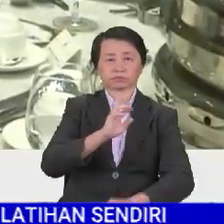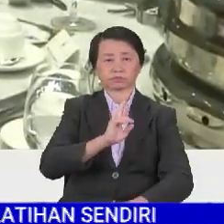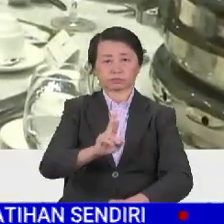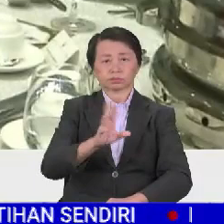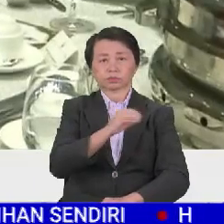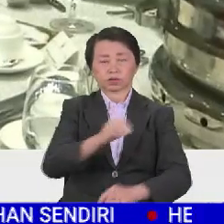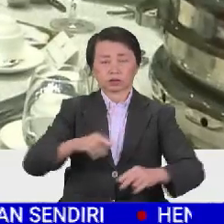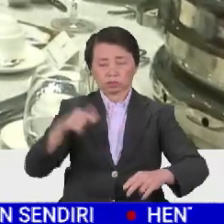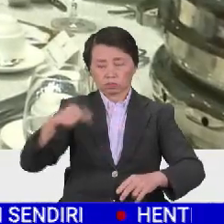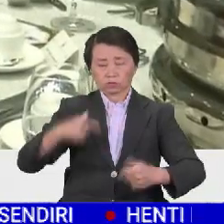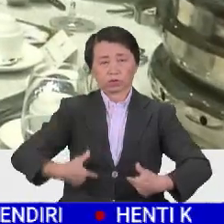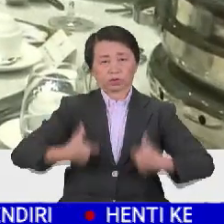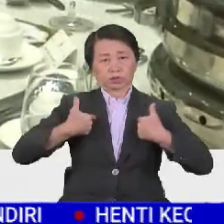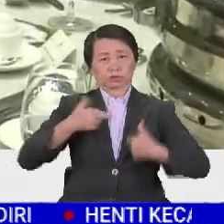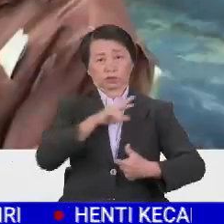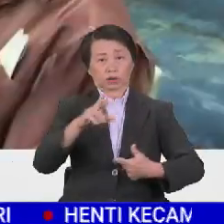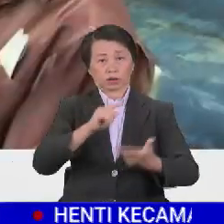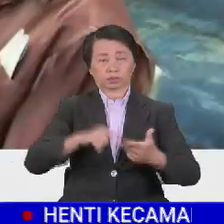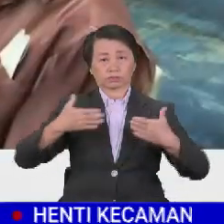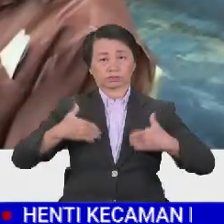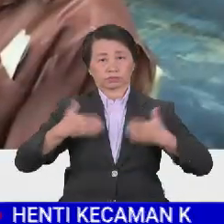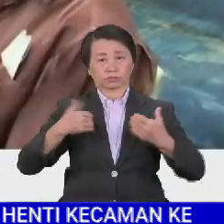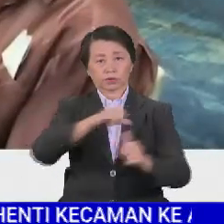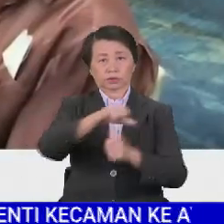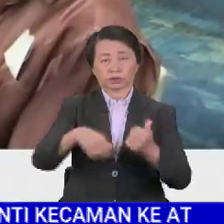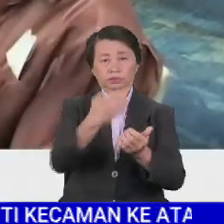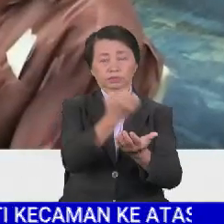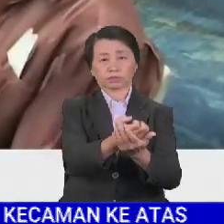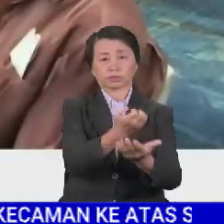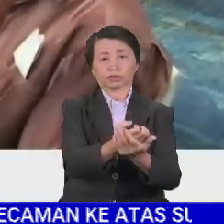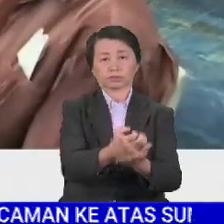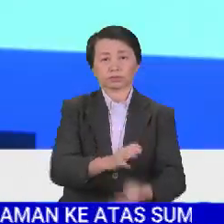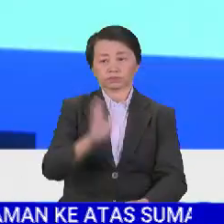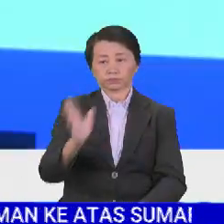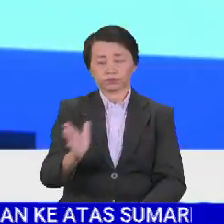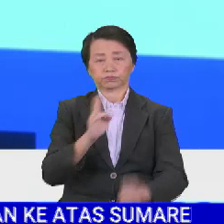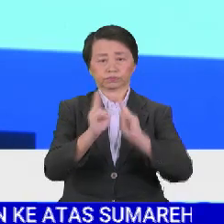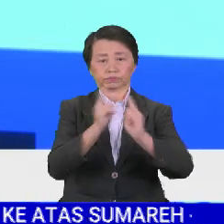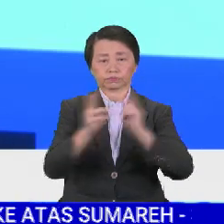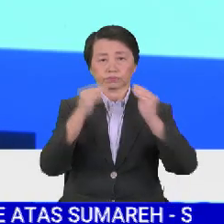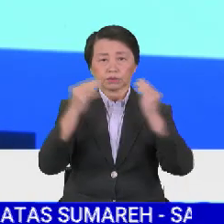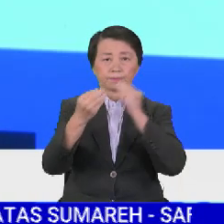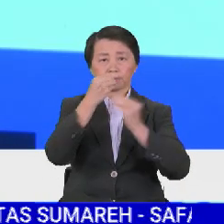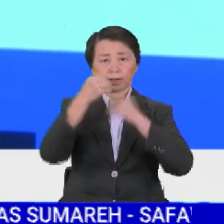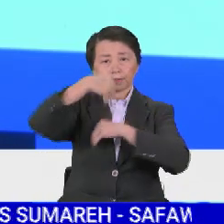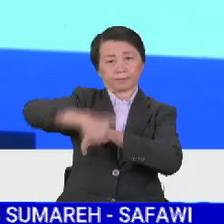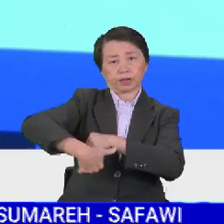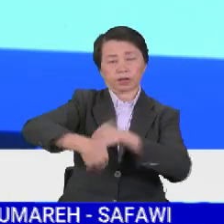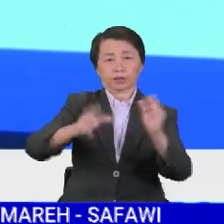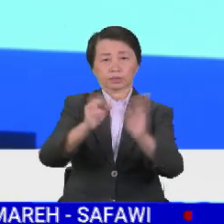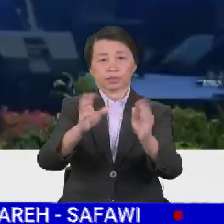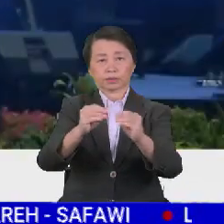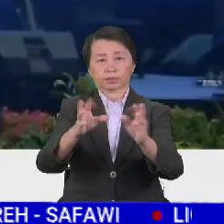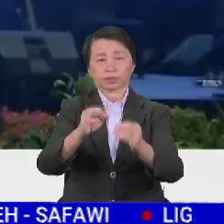dan mutu kehidupan beragama serta kesejahteraan sosioekonomi. Beliau berucap dalam majlis makan malam sempena mesyuarat